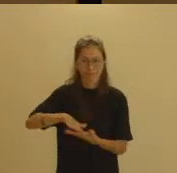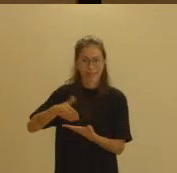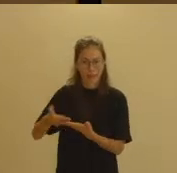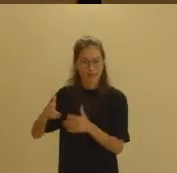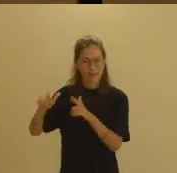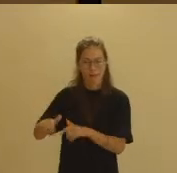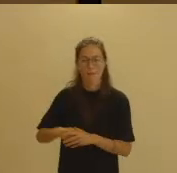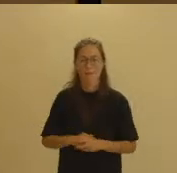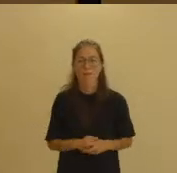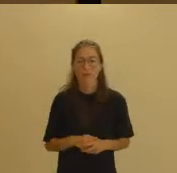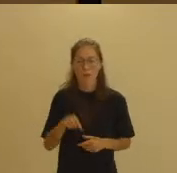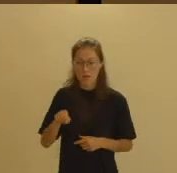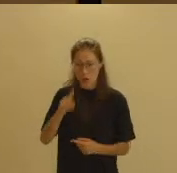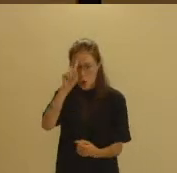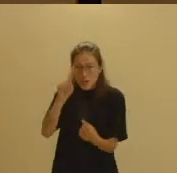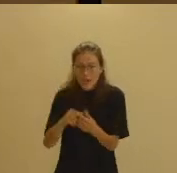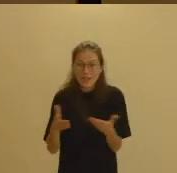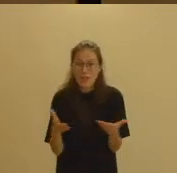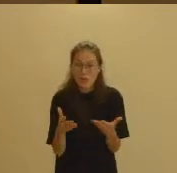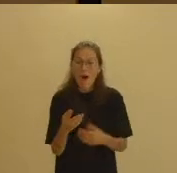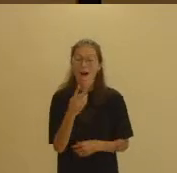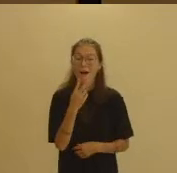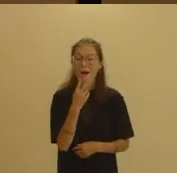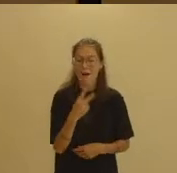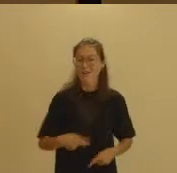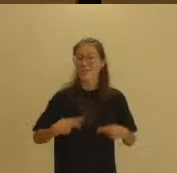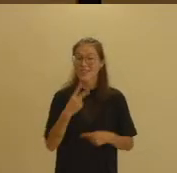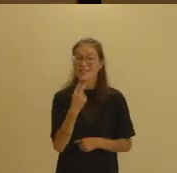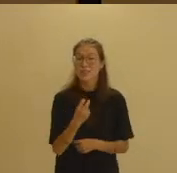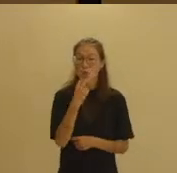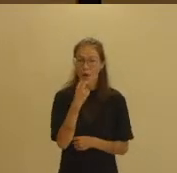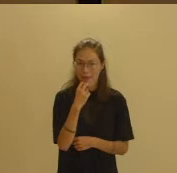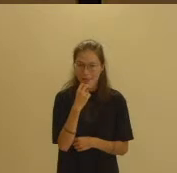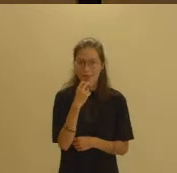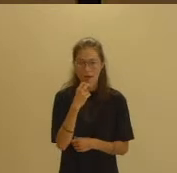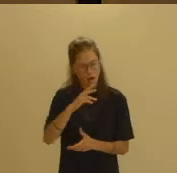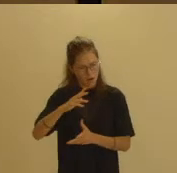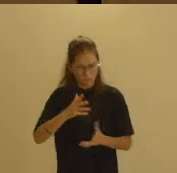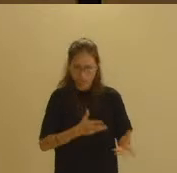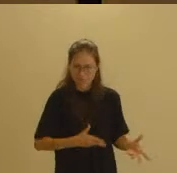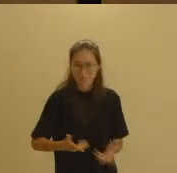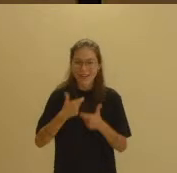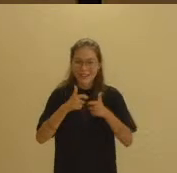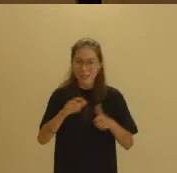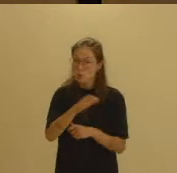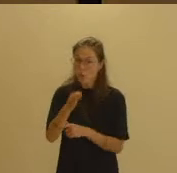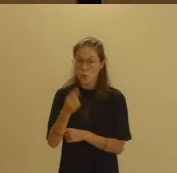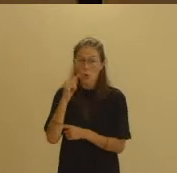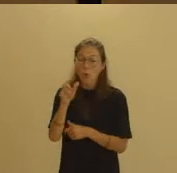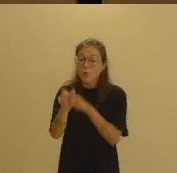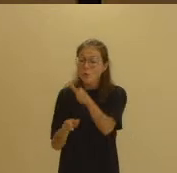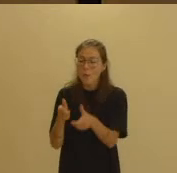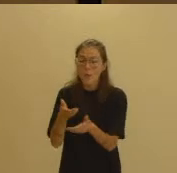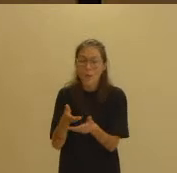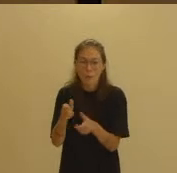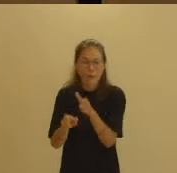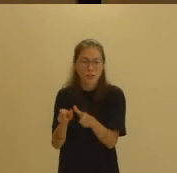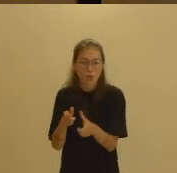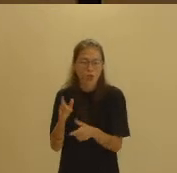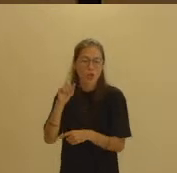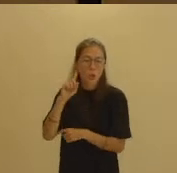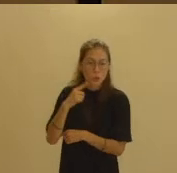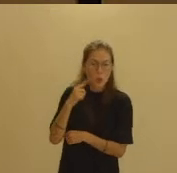rendre la vie citoyenne plus accessible aux personnes sourdes et malentendantes, mais également à sensibiliser